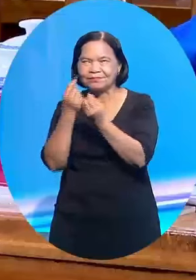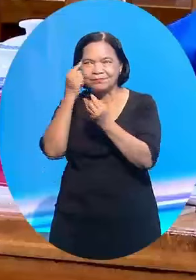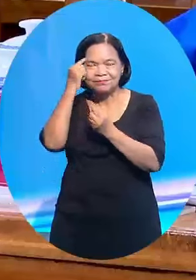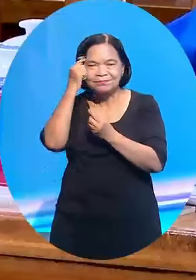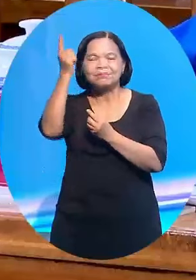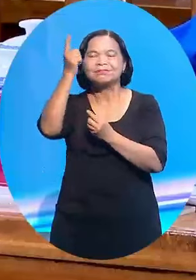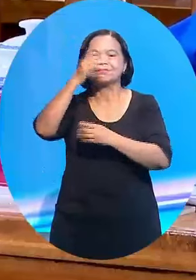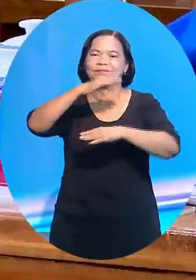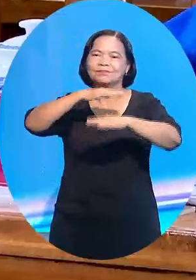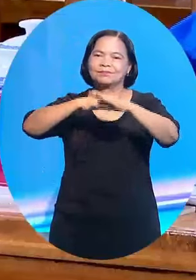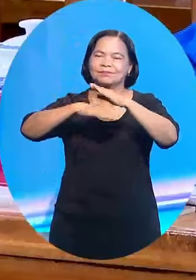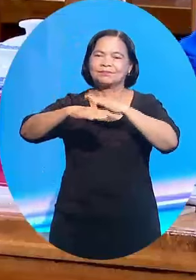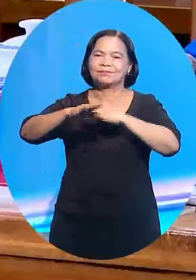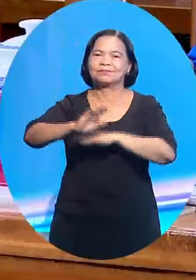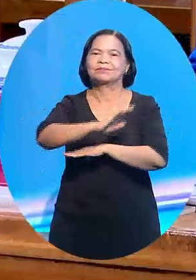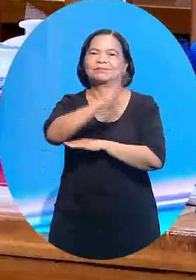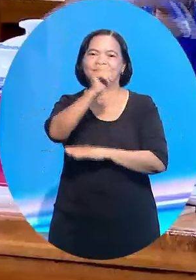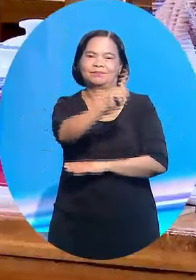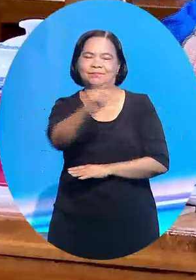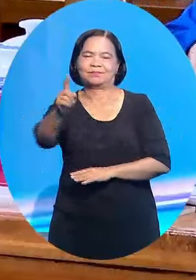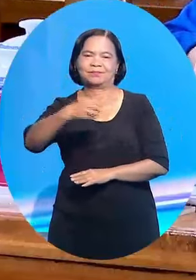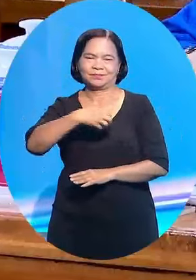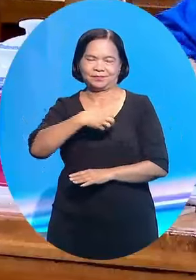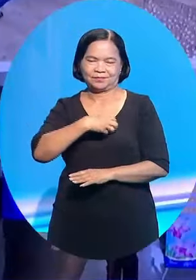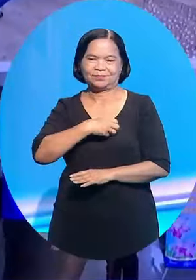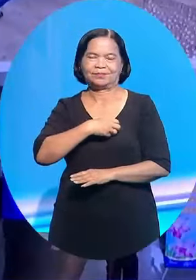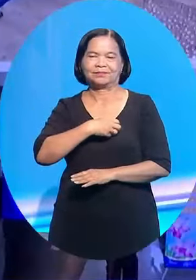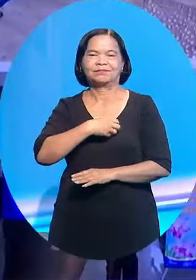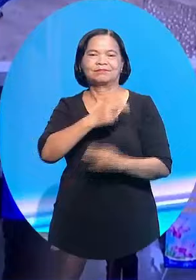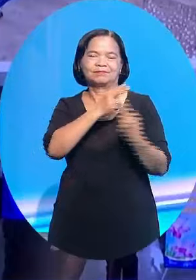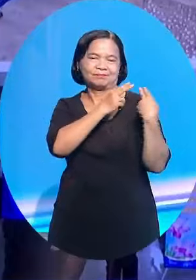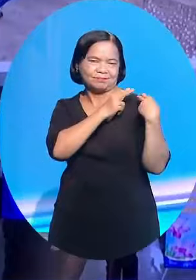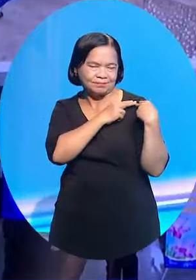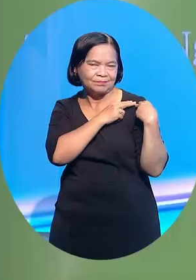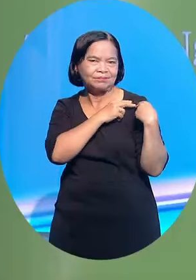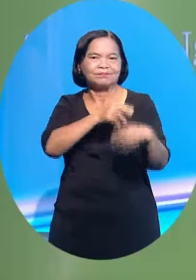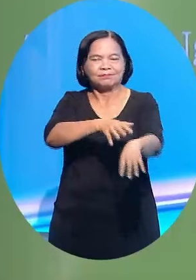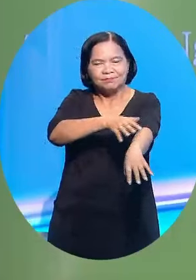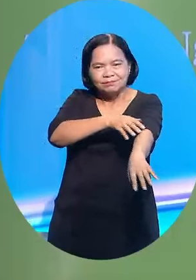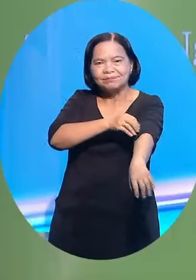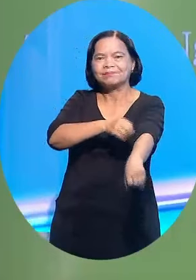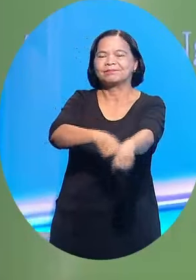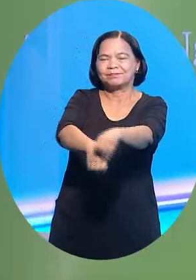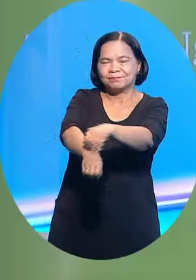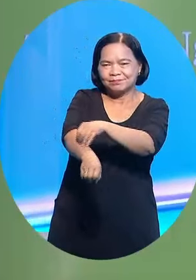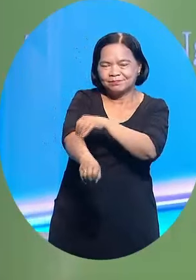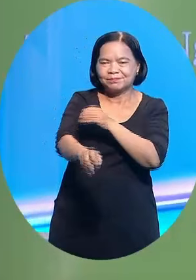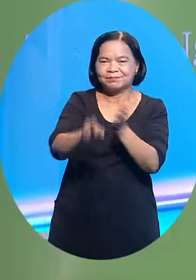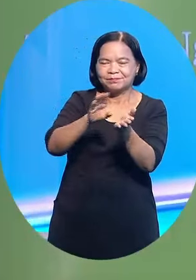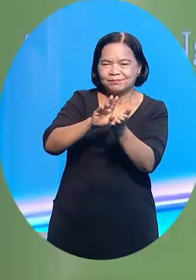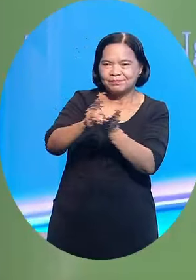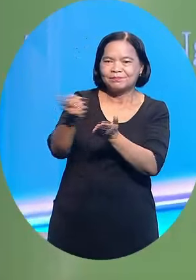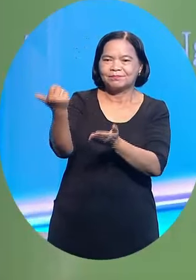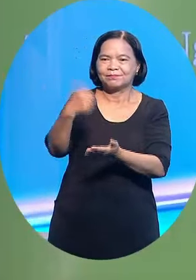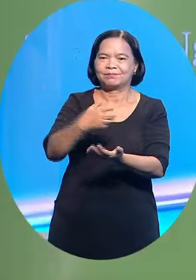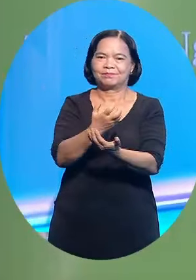quận ngày càng phát triển. Từng đoàn viên thanh niên phải không ngừng nhiệt tình, trách nhiệm, củng cố niềm tin, lý tưởng, tiếp tục cống hiến vì cộng